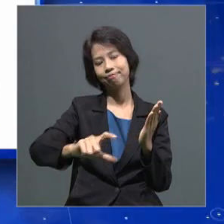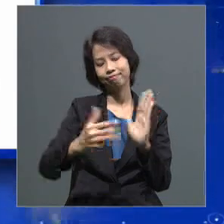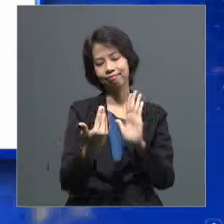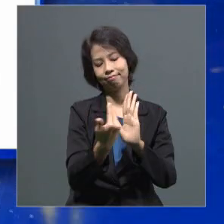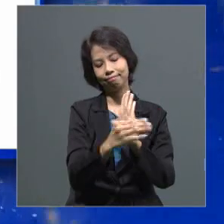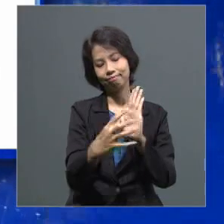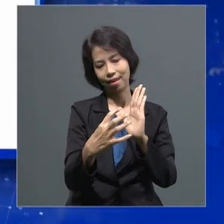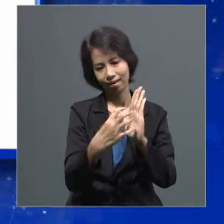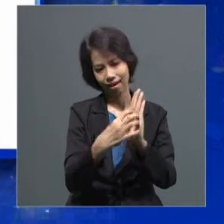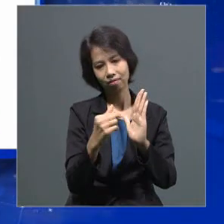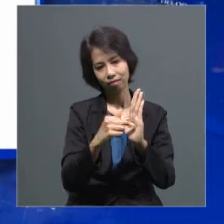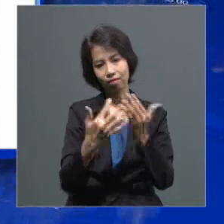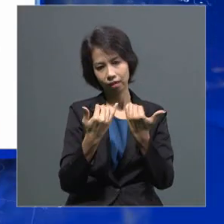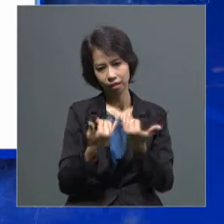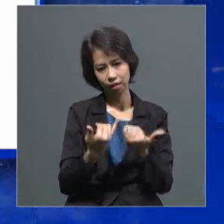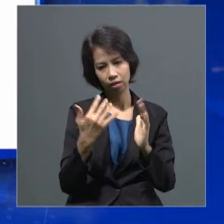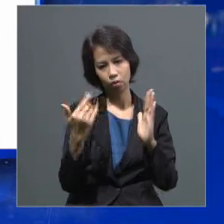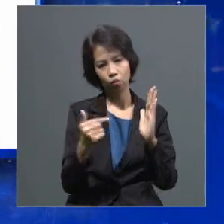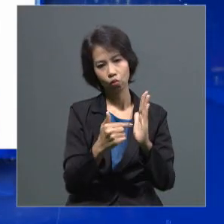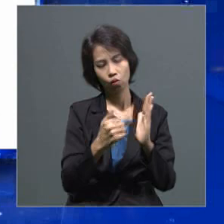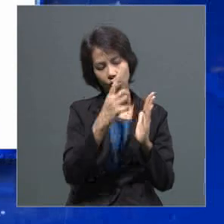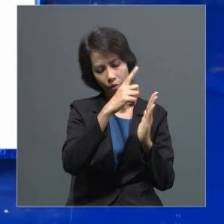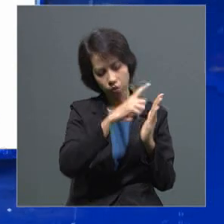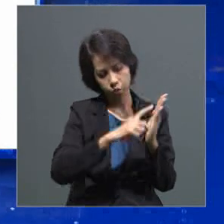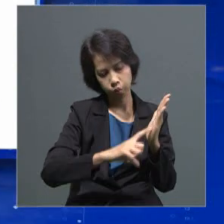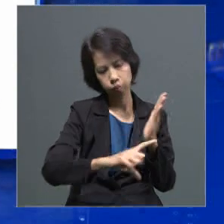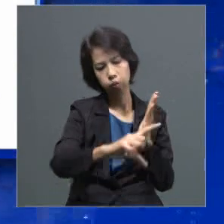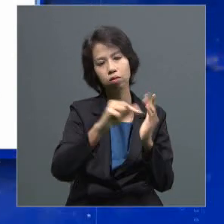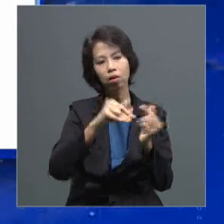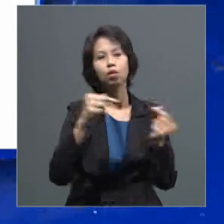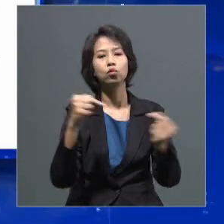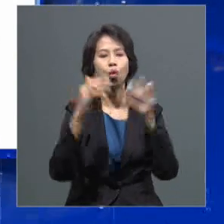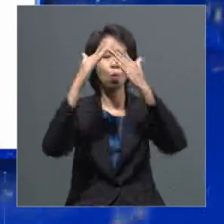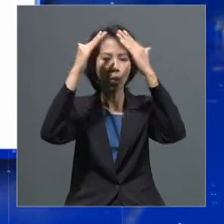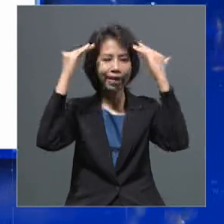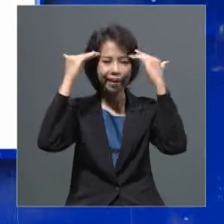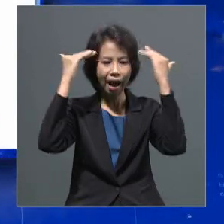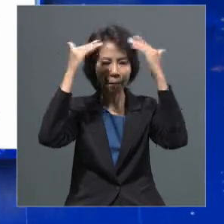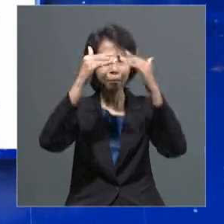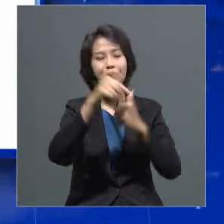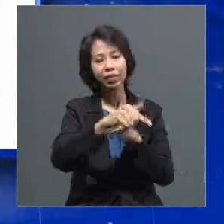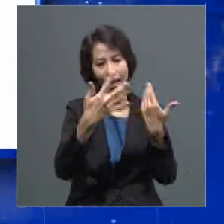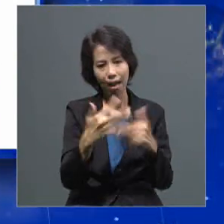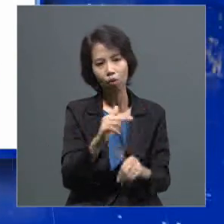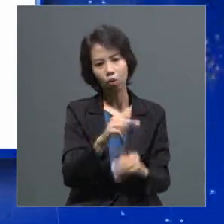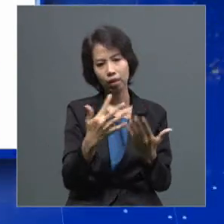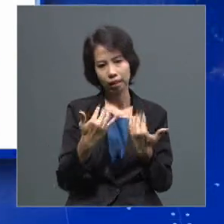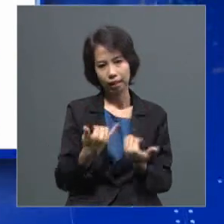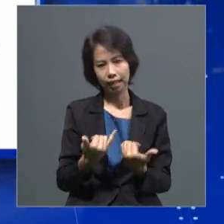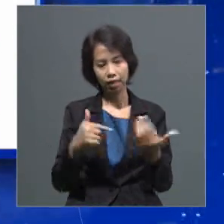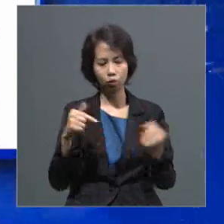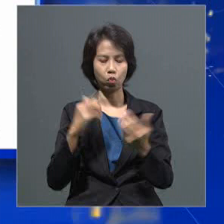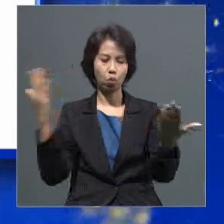เหนือเข้าสู่หย่อมความกดอากาศต่ำบริเวณประเทศเวียดนามตอนกลางในขณะที่มรสุมตะวันตกเฉียงใต้กำลังปันกลางที่พัดปกคลุมทะเล